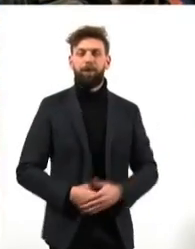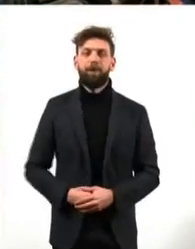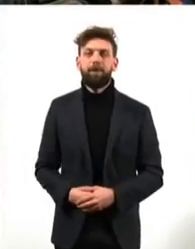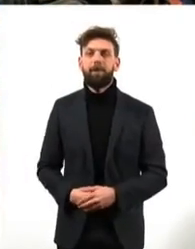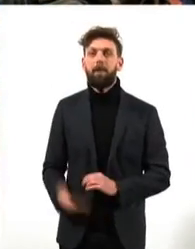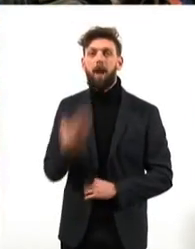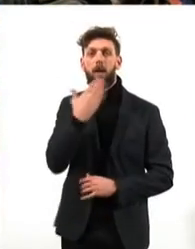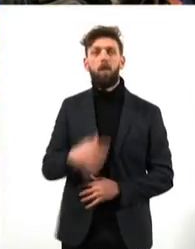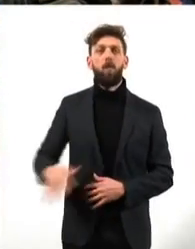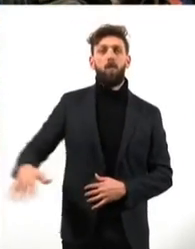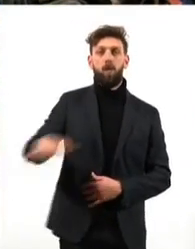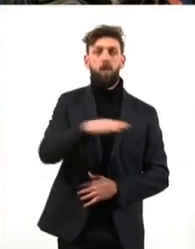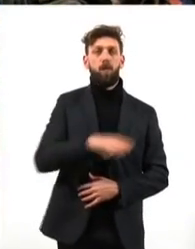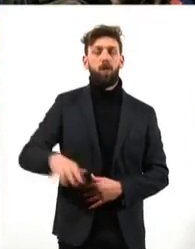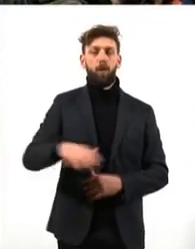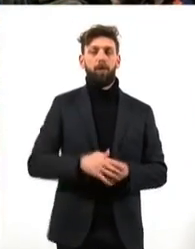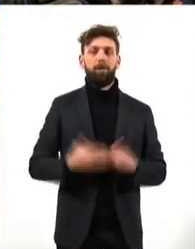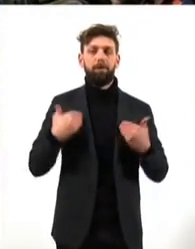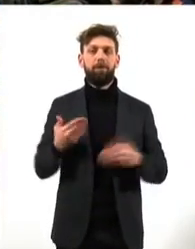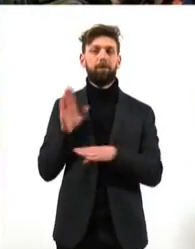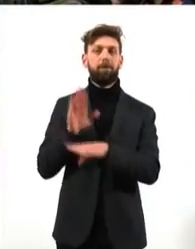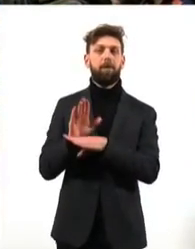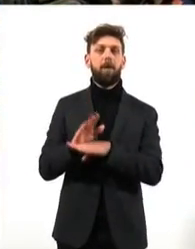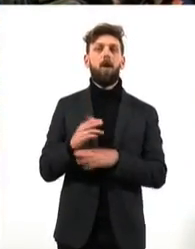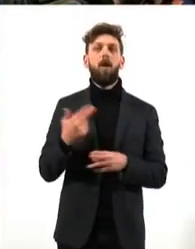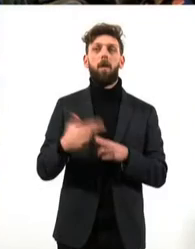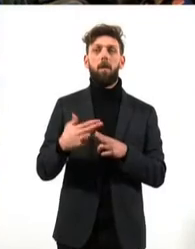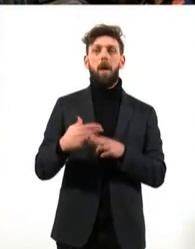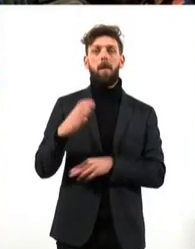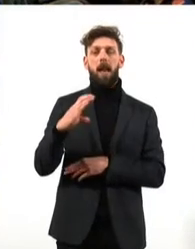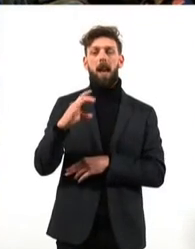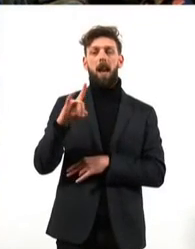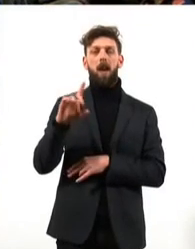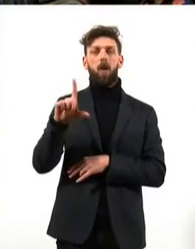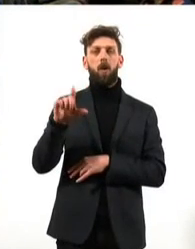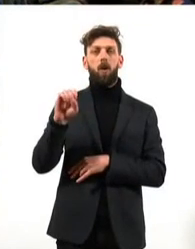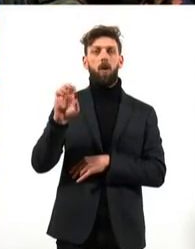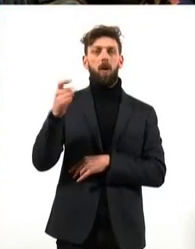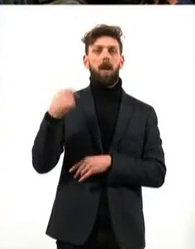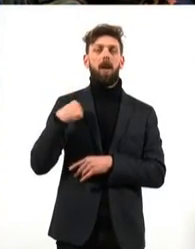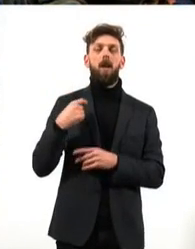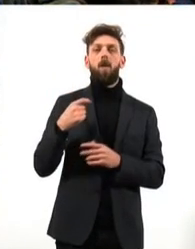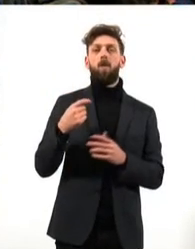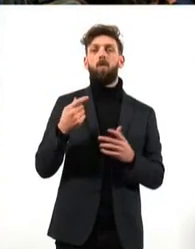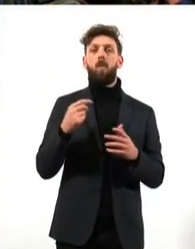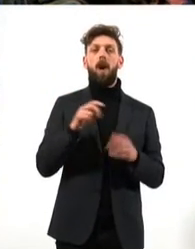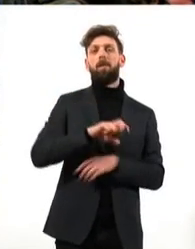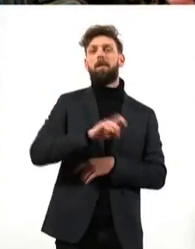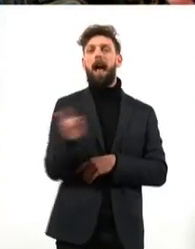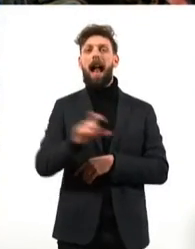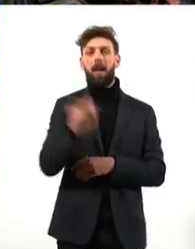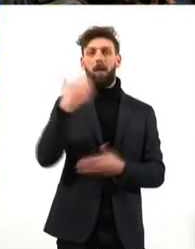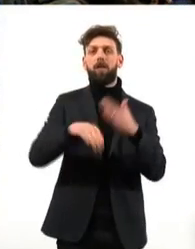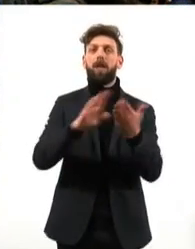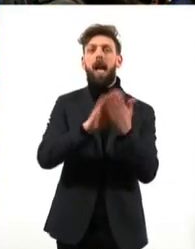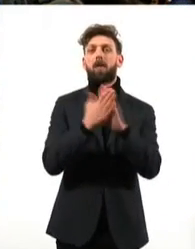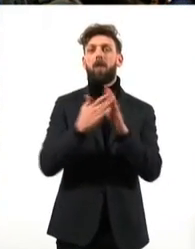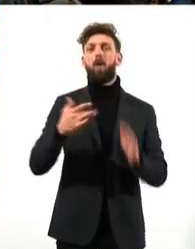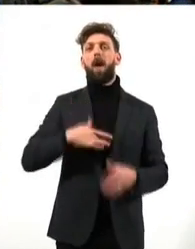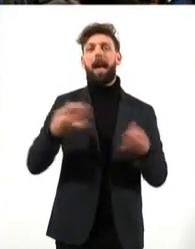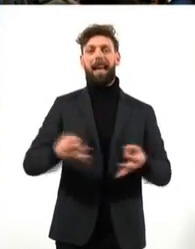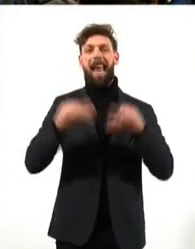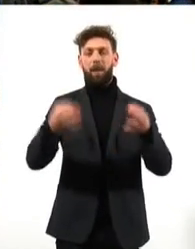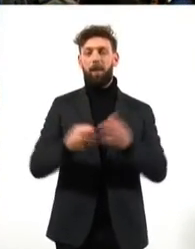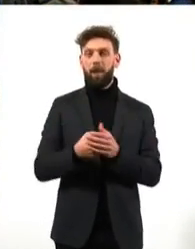Bonjour à tous, bonjour à tous. Donc, je me présente, je m'appelle Murcia Yogutung et je suis alternante chez Règles élémentaires. Ce qui m'a motivée à travailler chez Règles